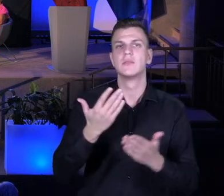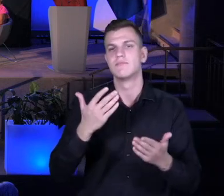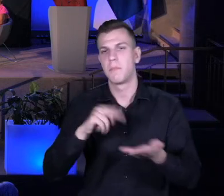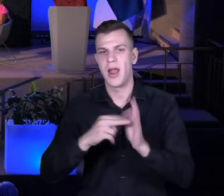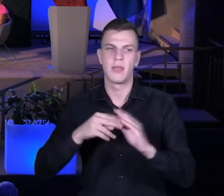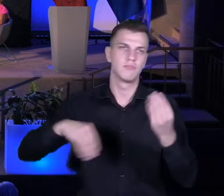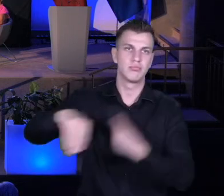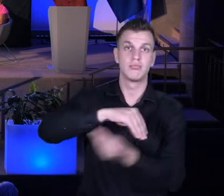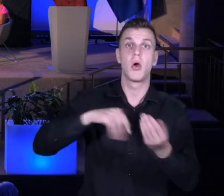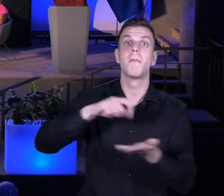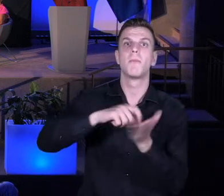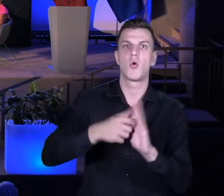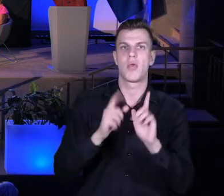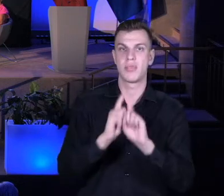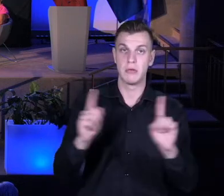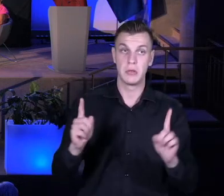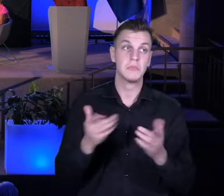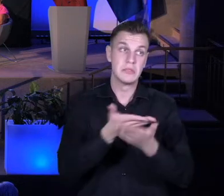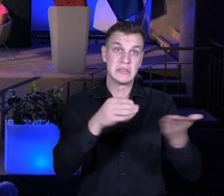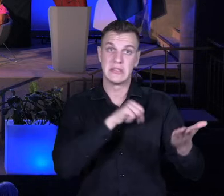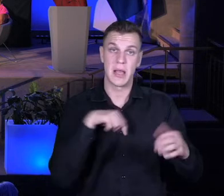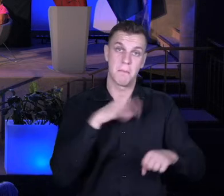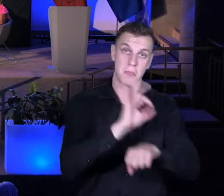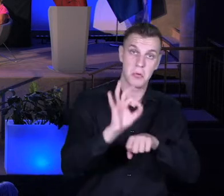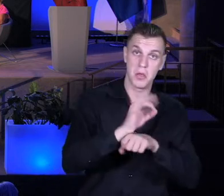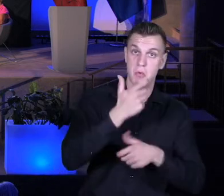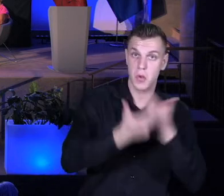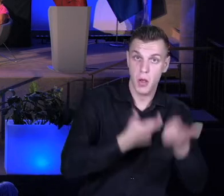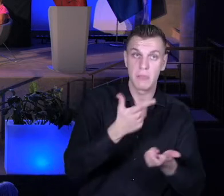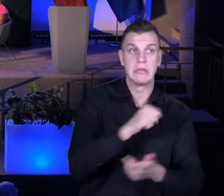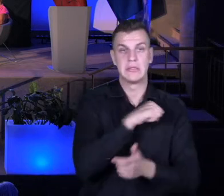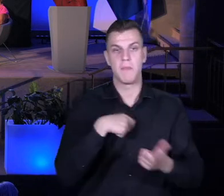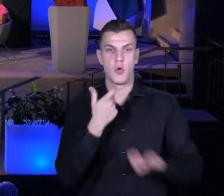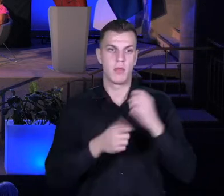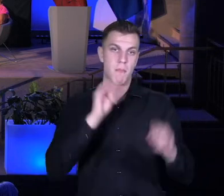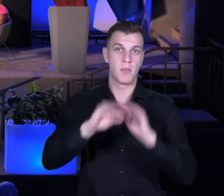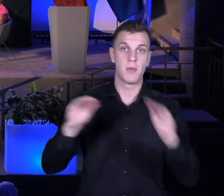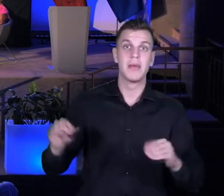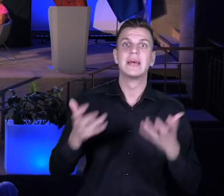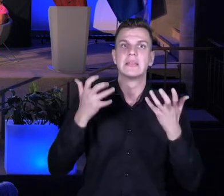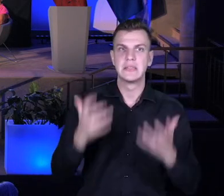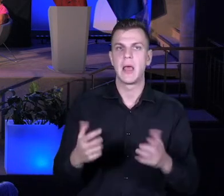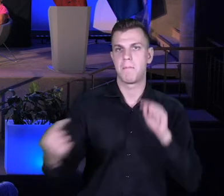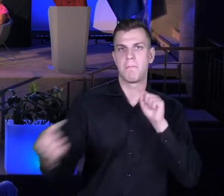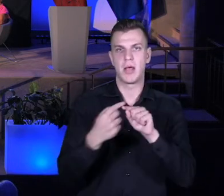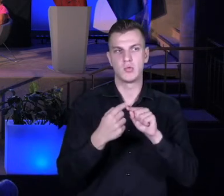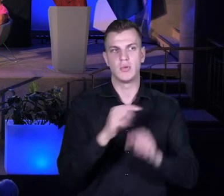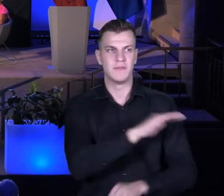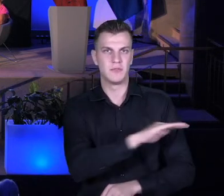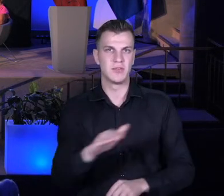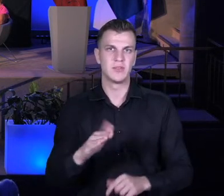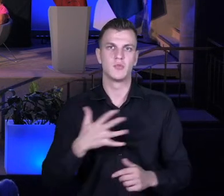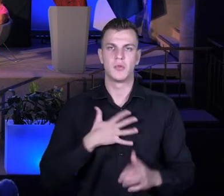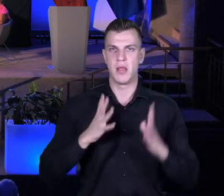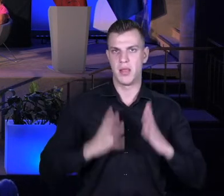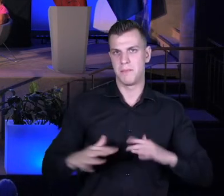nauczycielskich, a więc sami ją zaprojektowali, sami urządzili tak, żeby ona była funkcjonalna dla wszystkich i